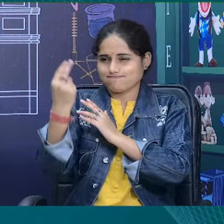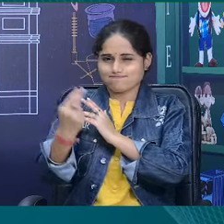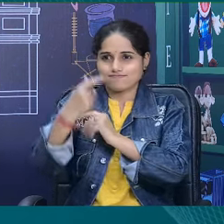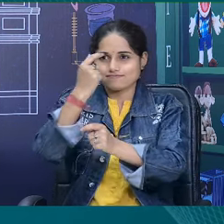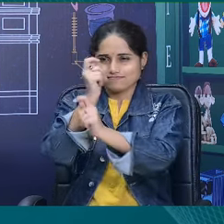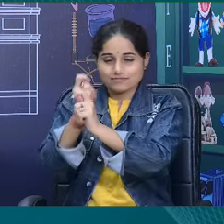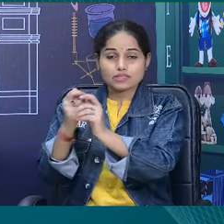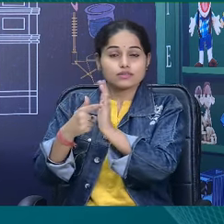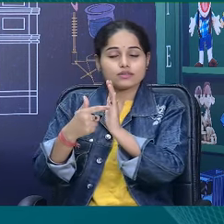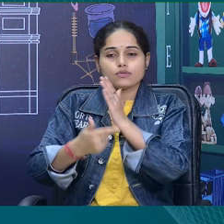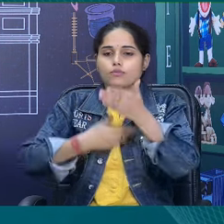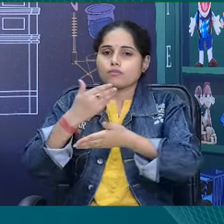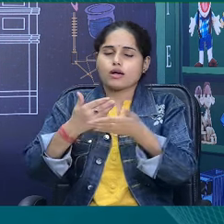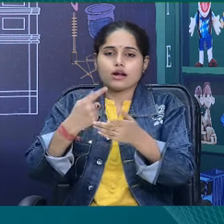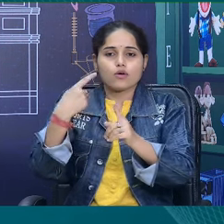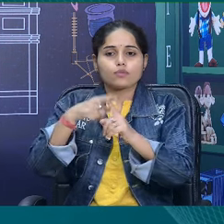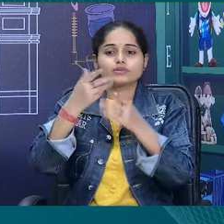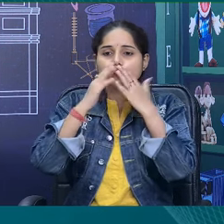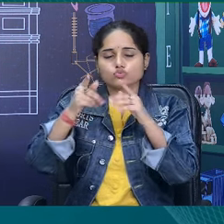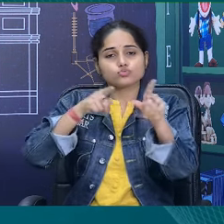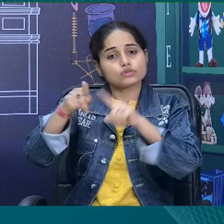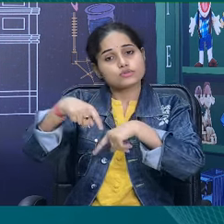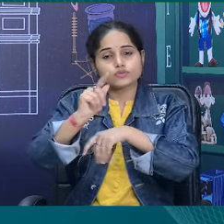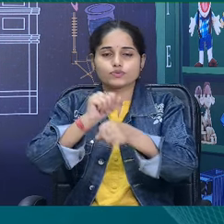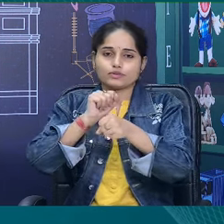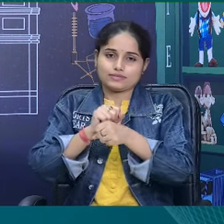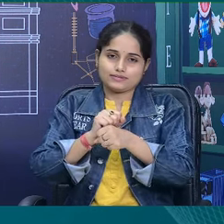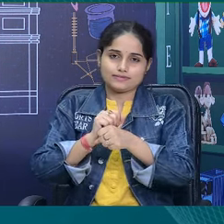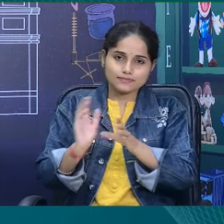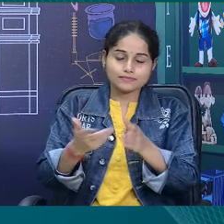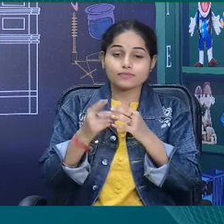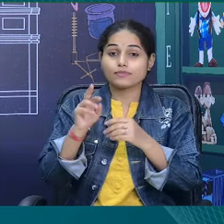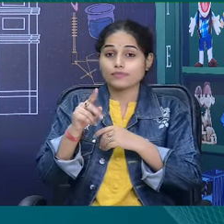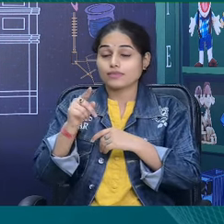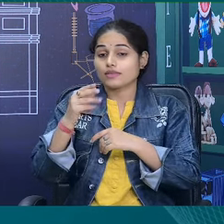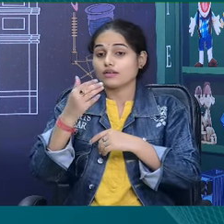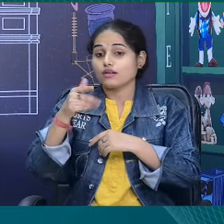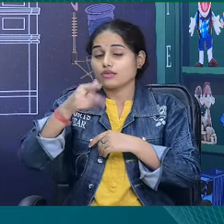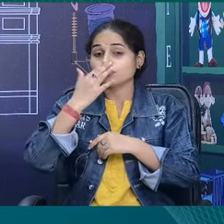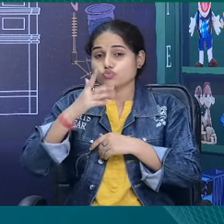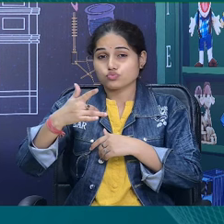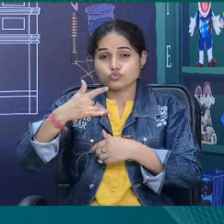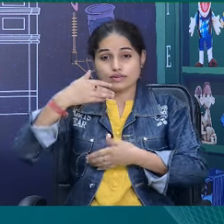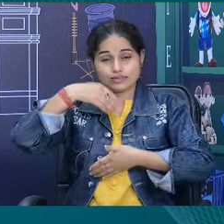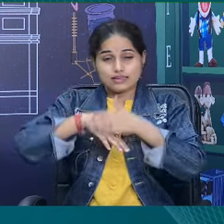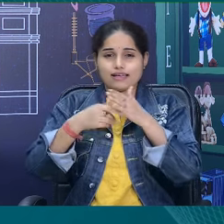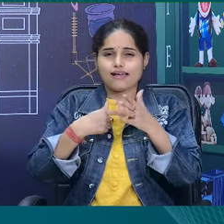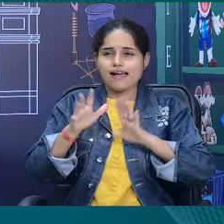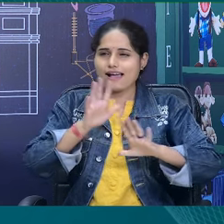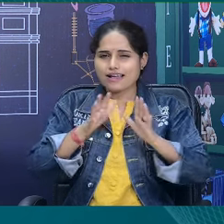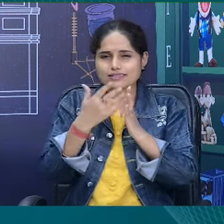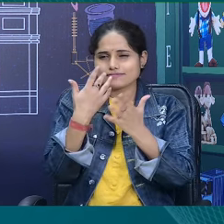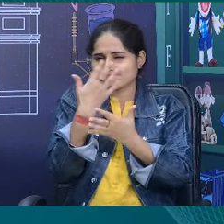जी तो आधुनिक कला के अ अंतर्गत बच्चों में रचना शलता यानी क्रिएटिविटी को अगर हमें और